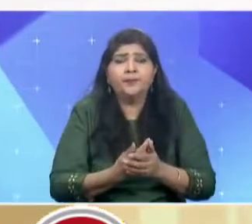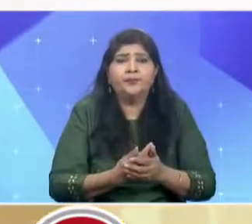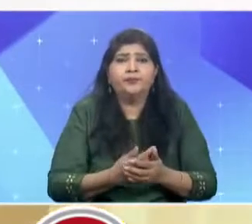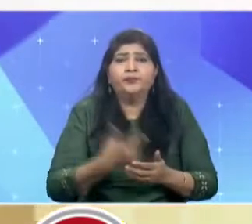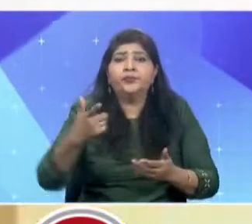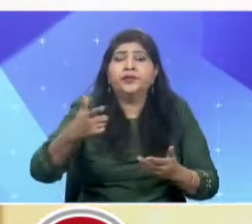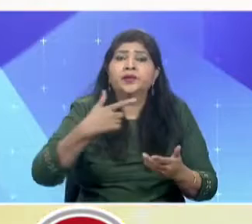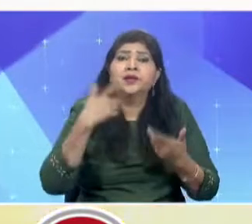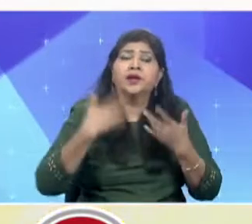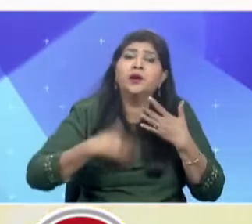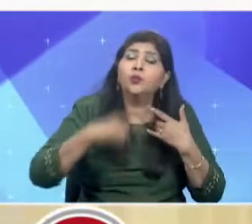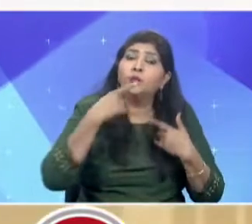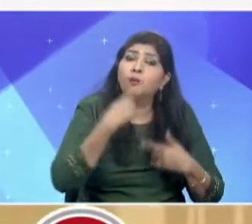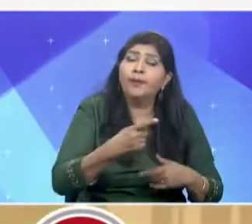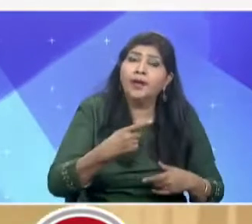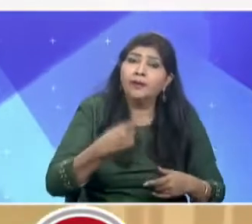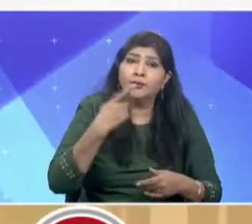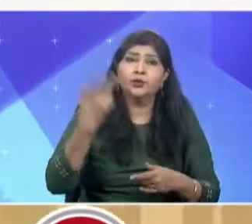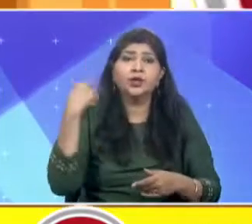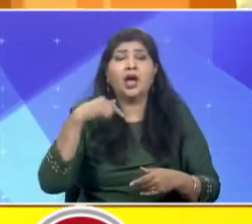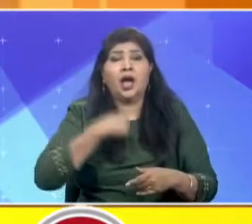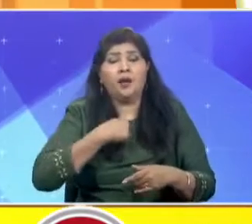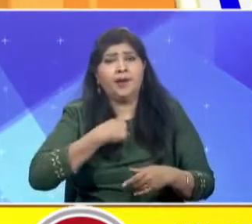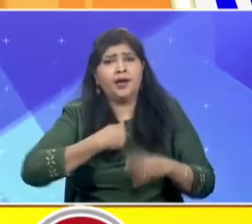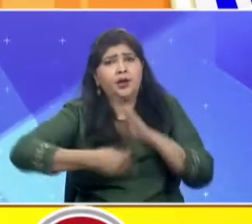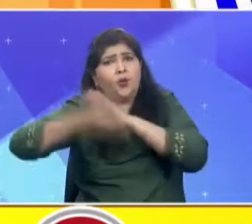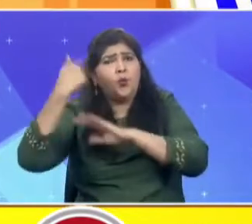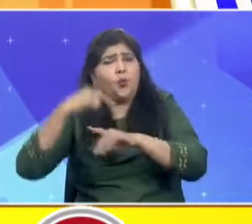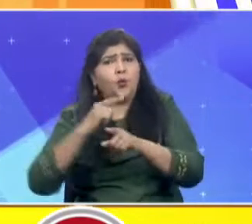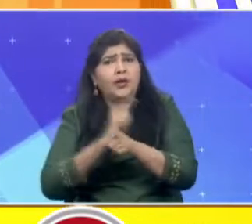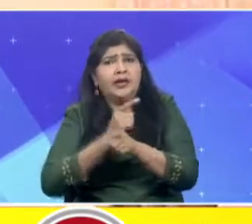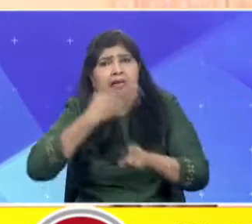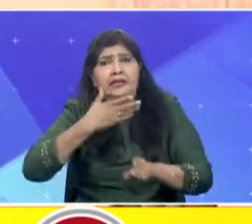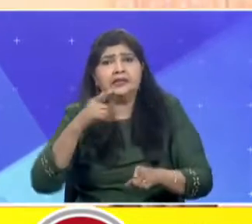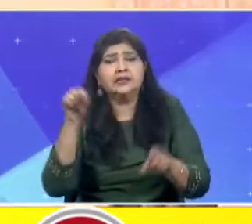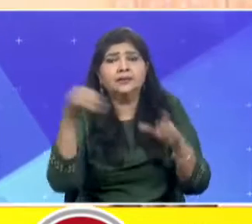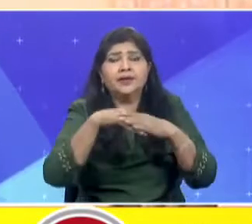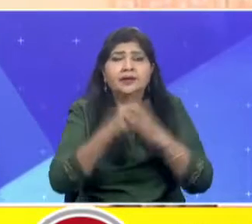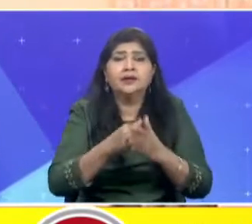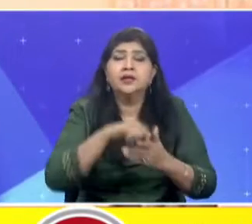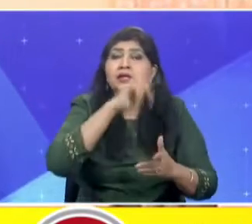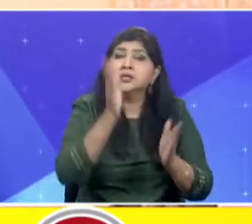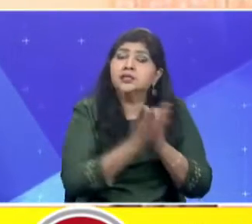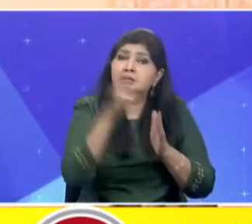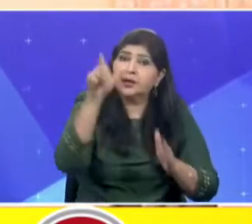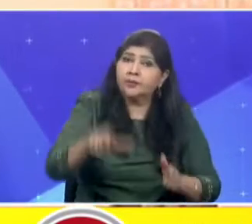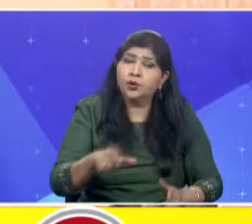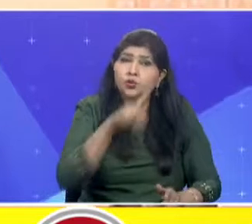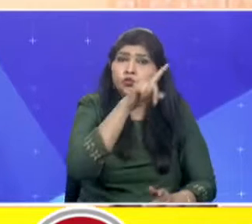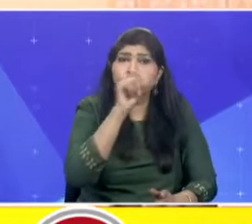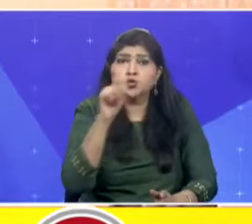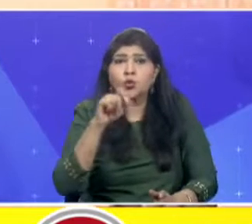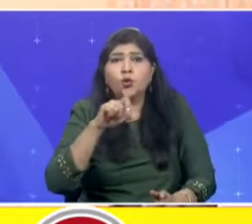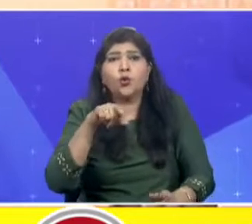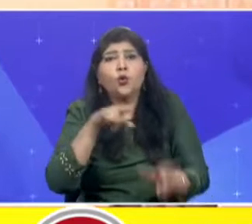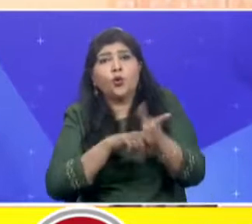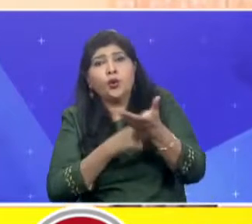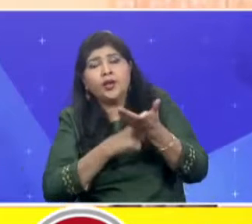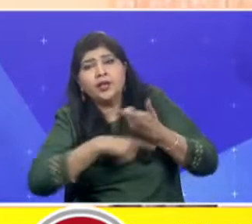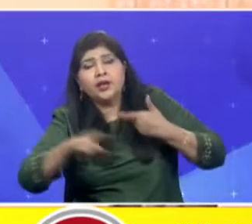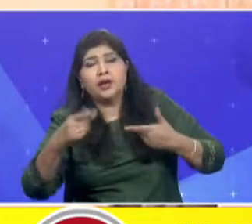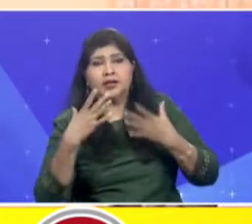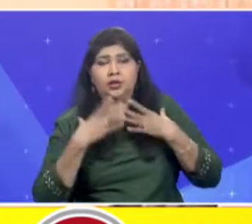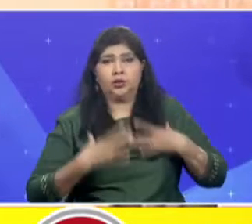जीवेम शरदः शतम। हमारी संस्कृति में सबको 100 वर्ष के स्वस्थ जीवन